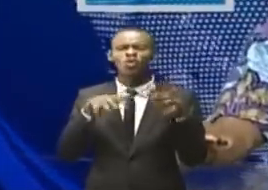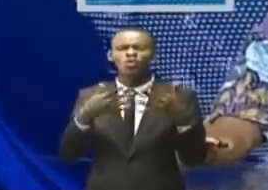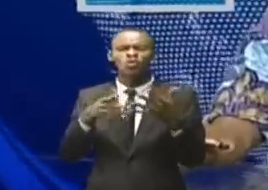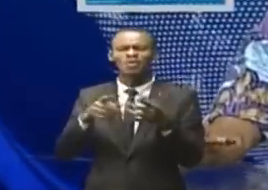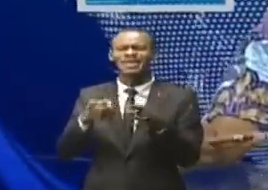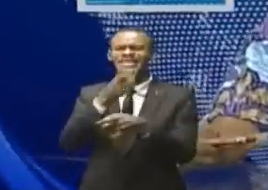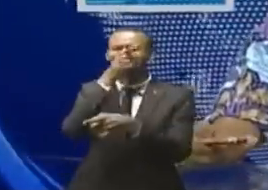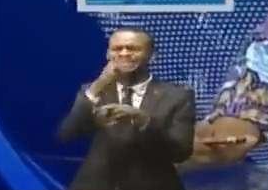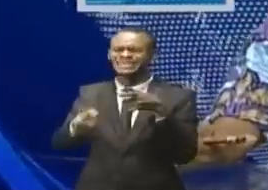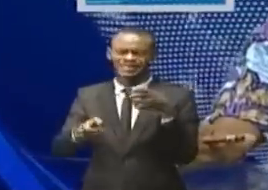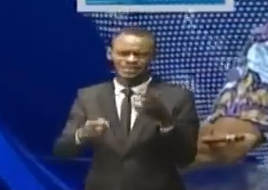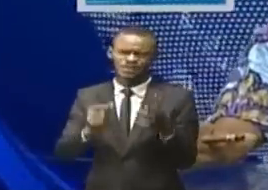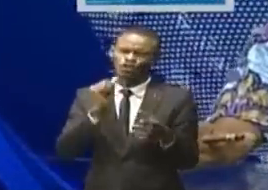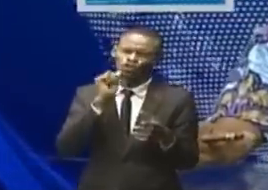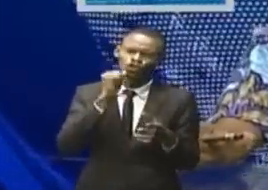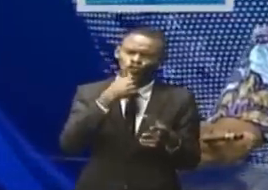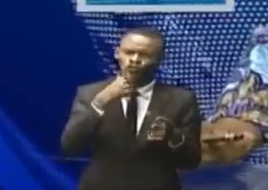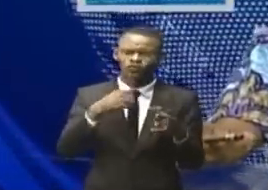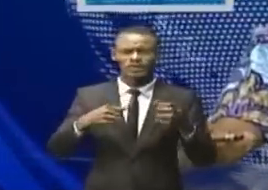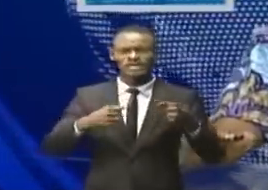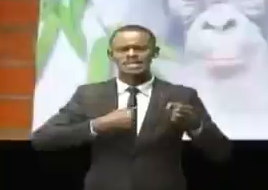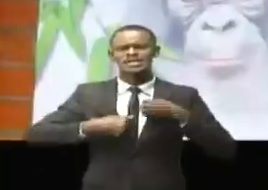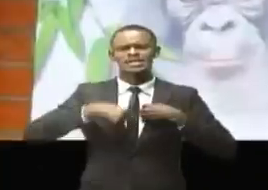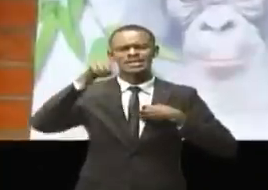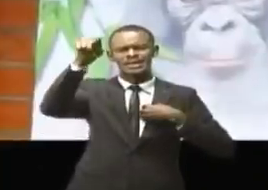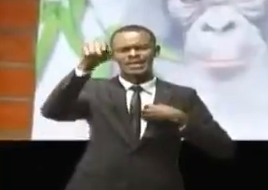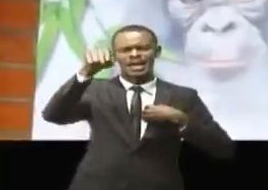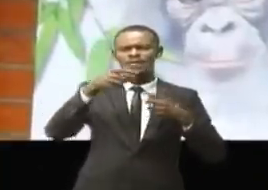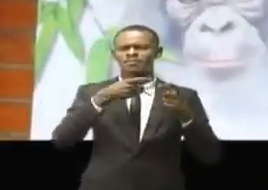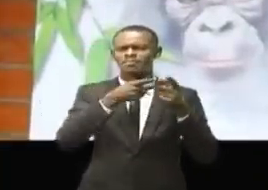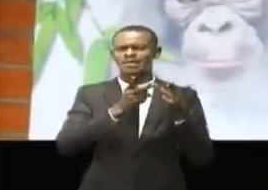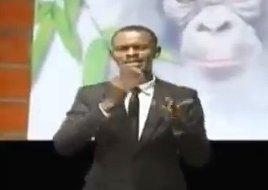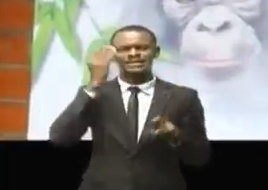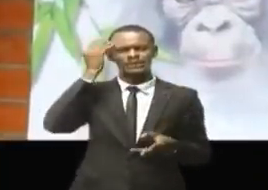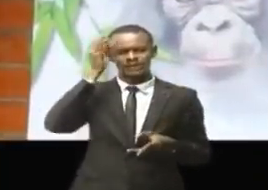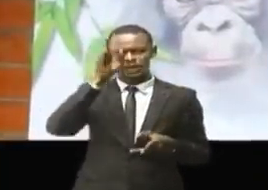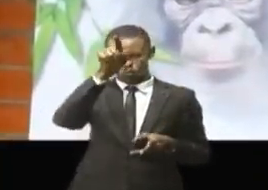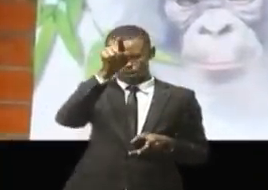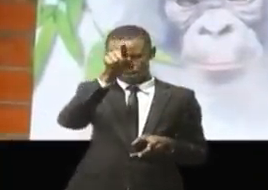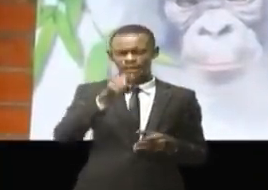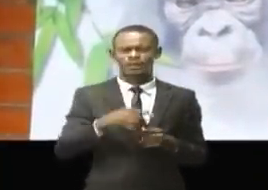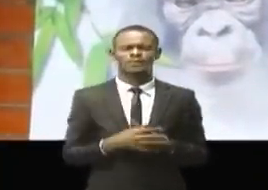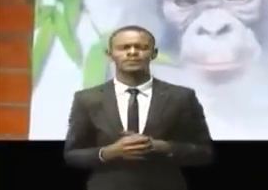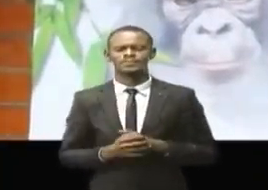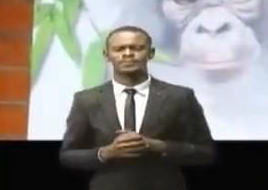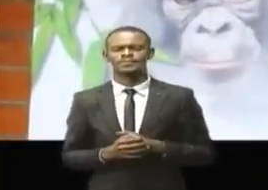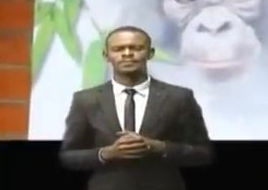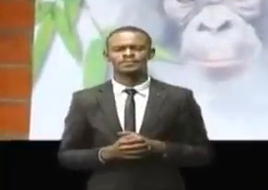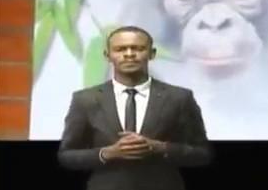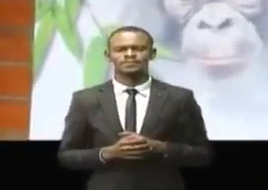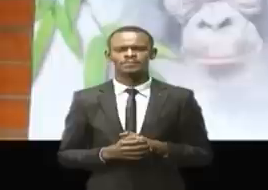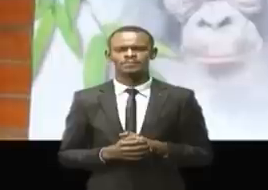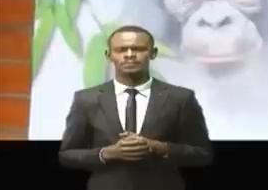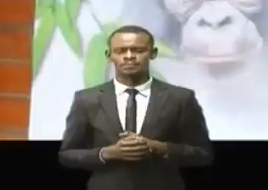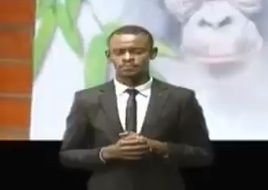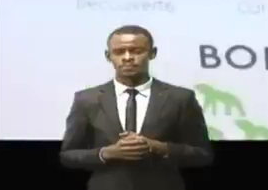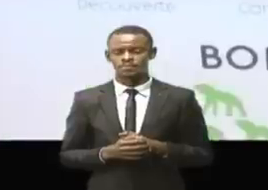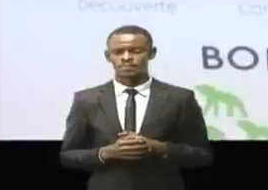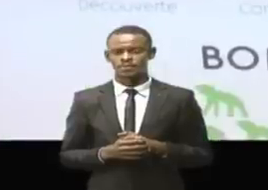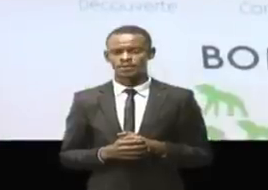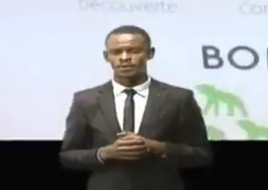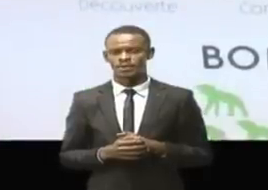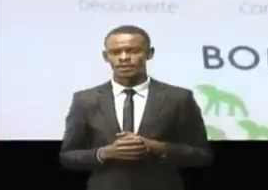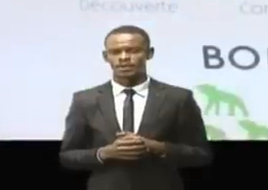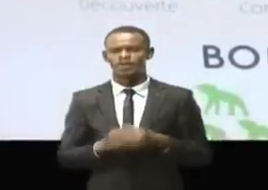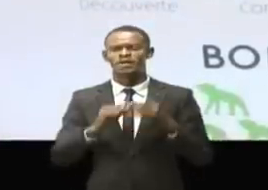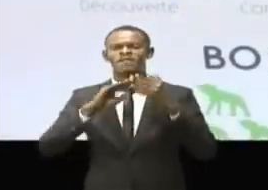animé par la structure ABC d'Yenbalaga. Les violences communautaires survenues à Bassankoussou dans le